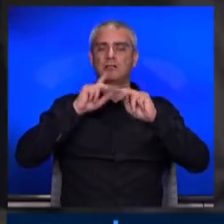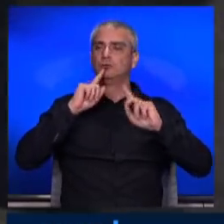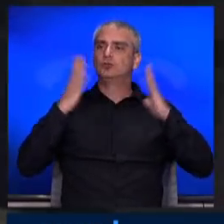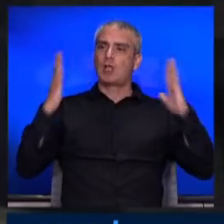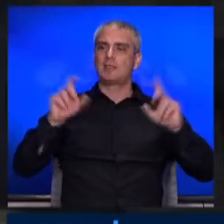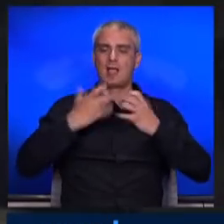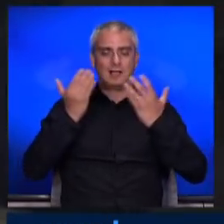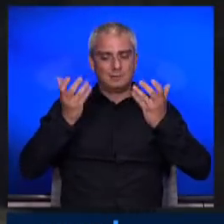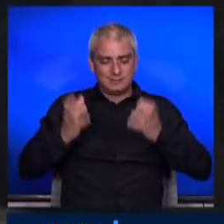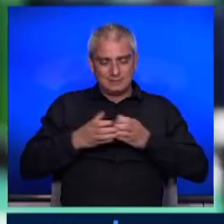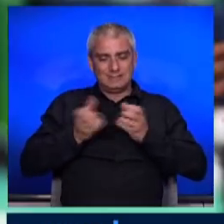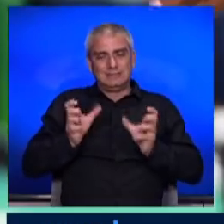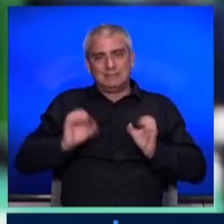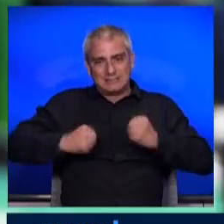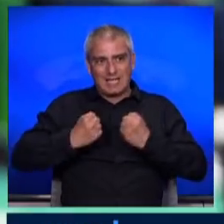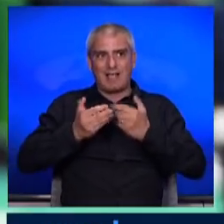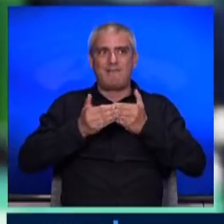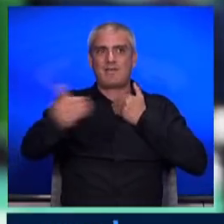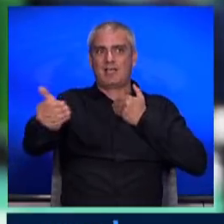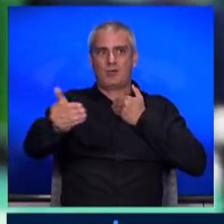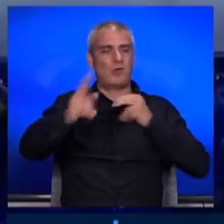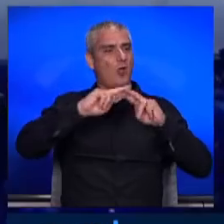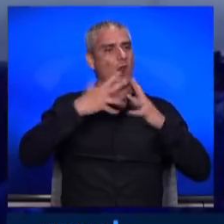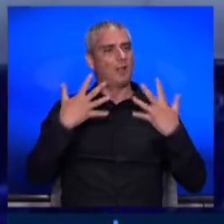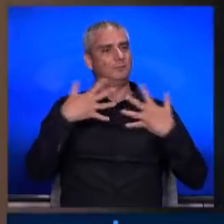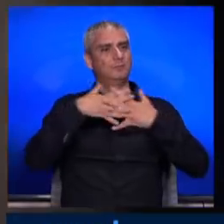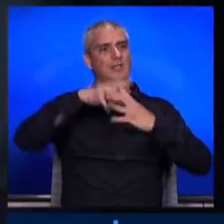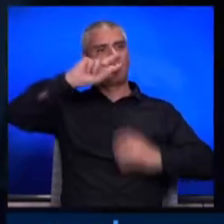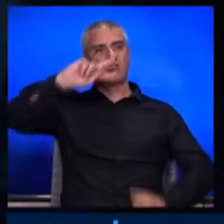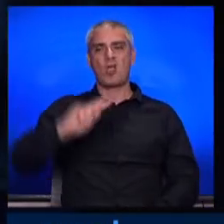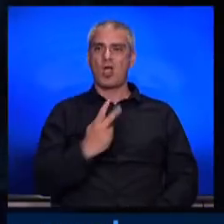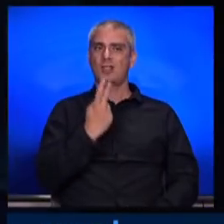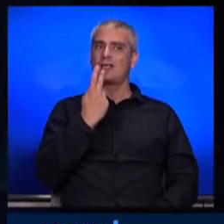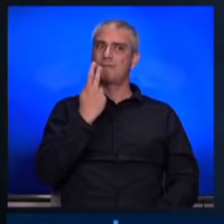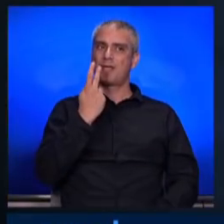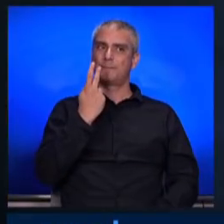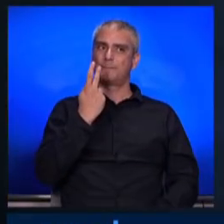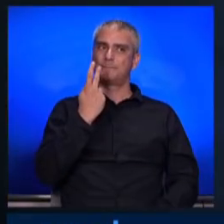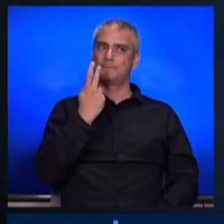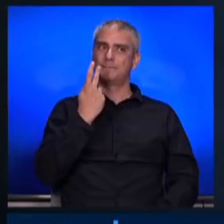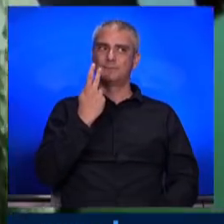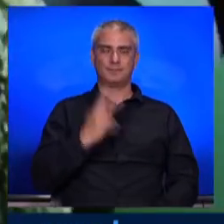של סגרים וריחוק חברתי. The world comes back together. For an Olympics, unlike any